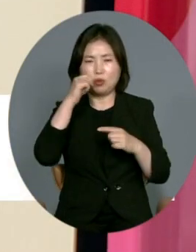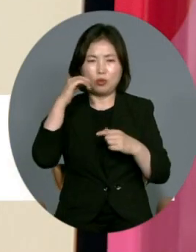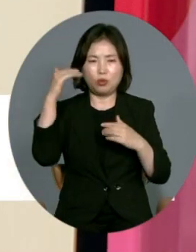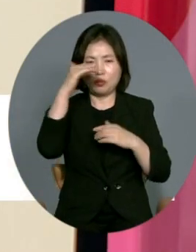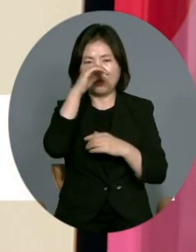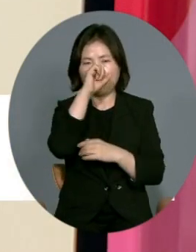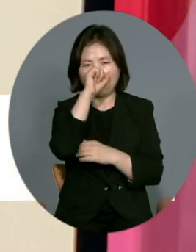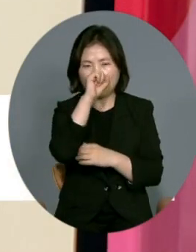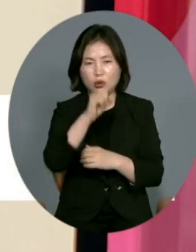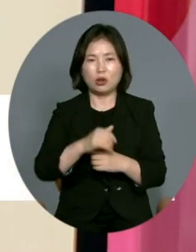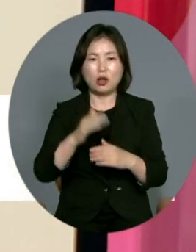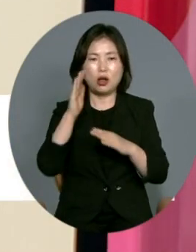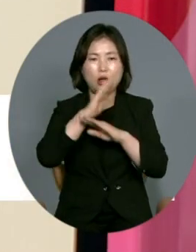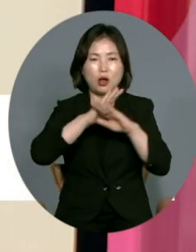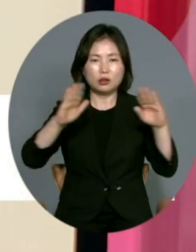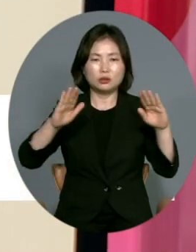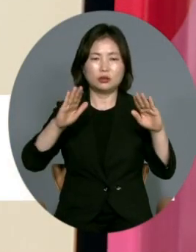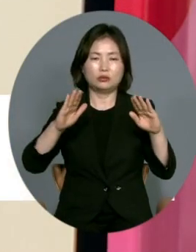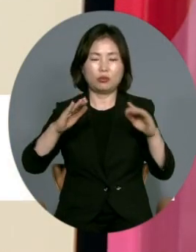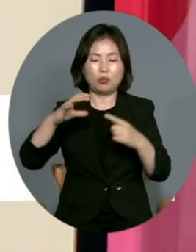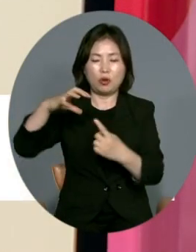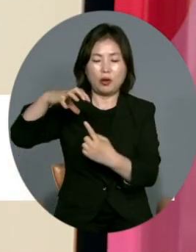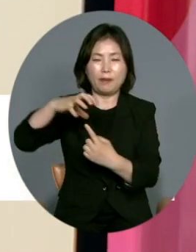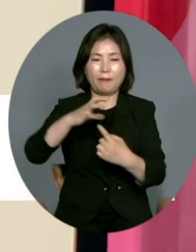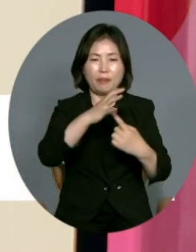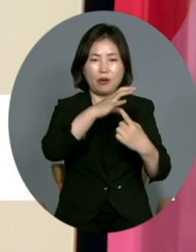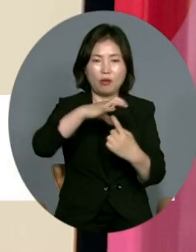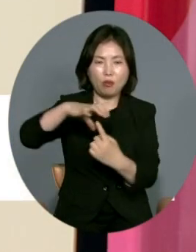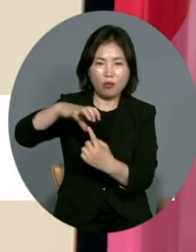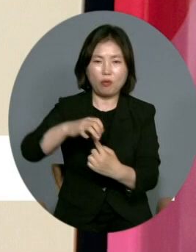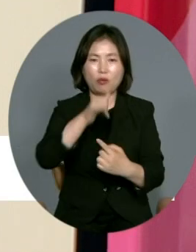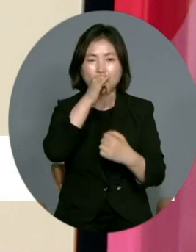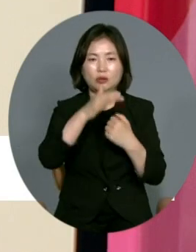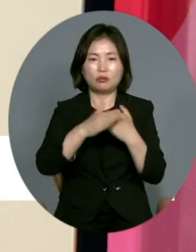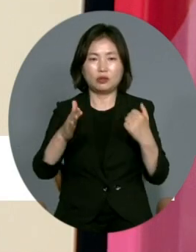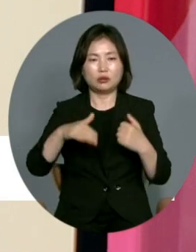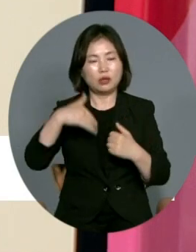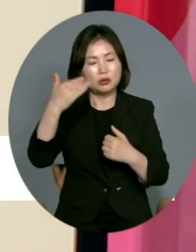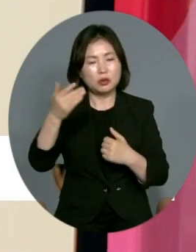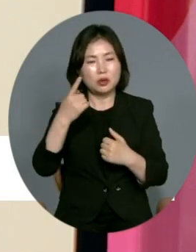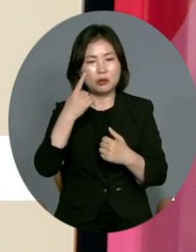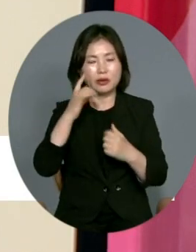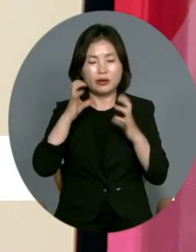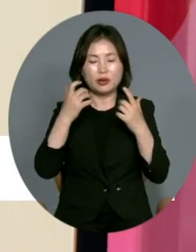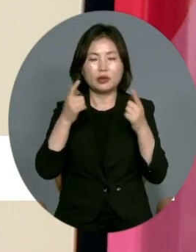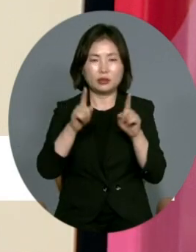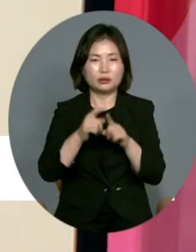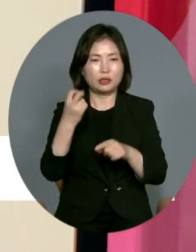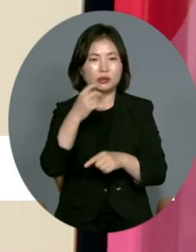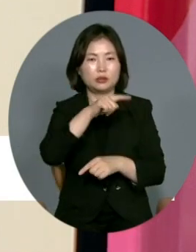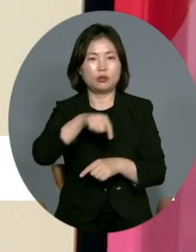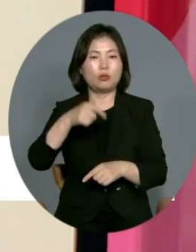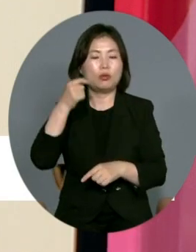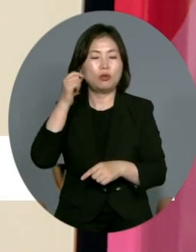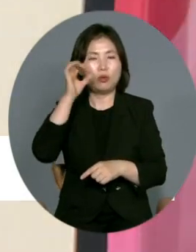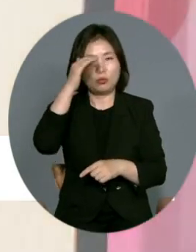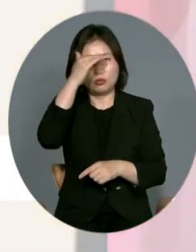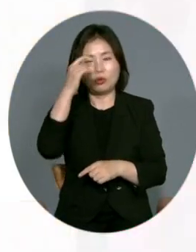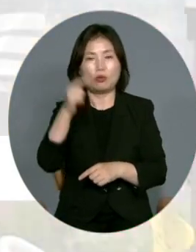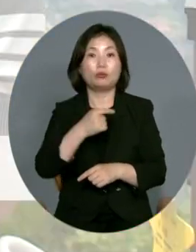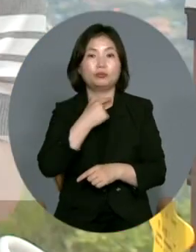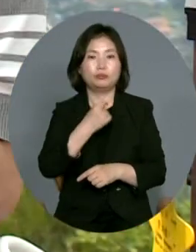너무 좋았고 하늘에는 또 때마침 패럴 날들이 떠있어서 나중에는 저희 얘기하고 다시 안먹고 와보고